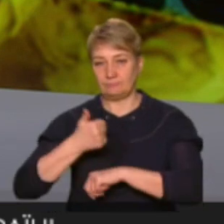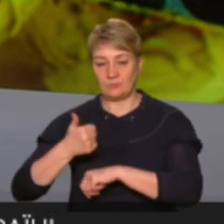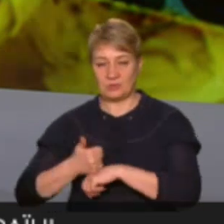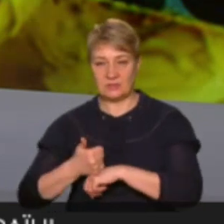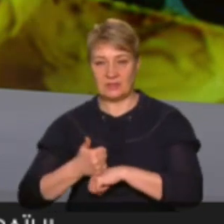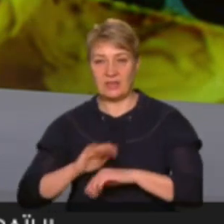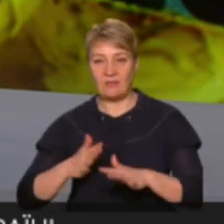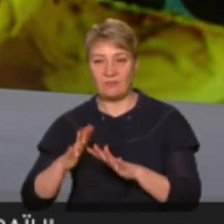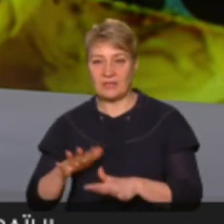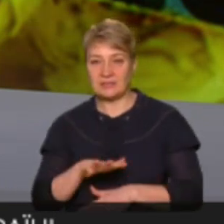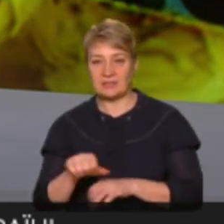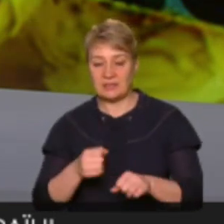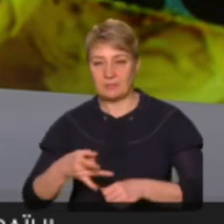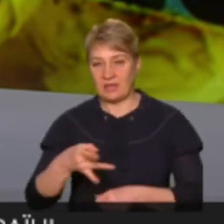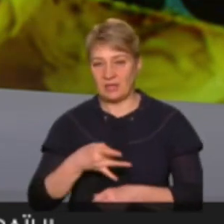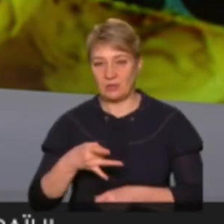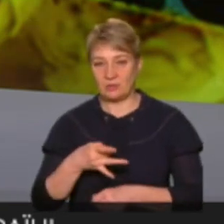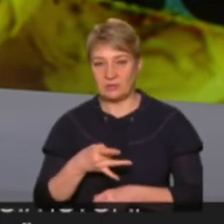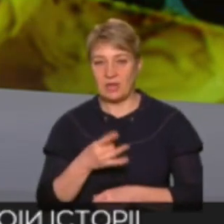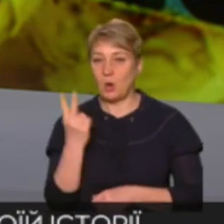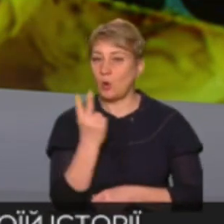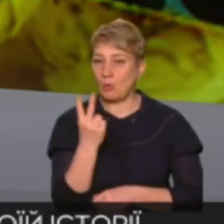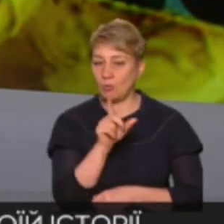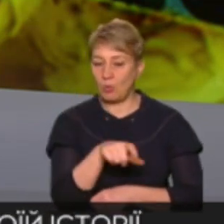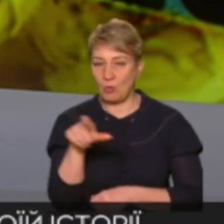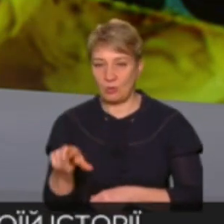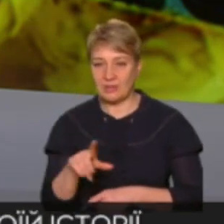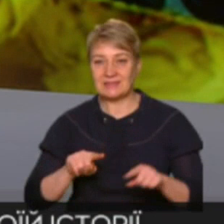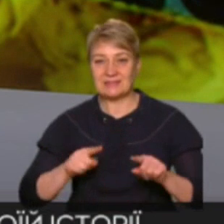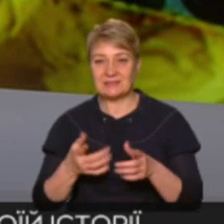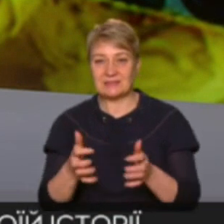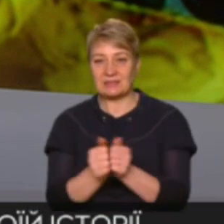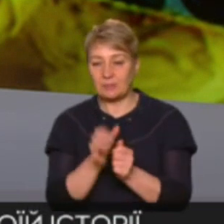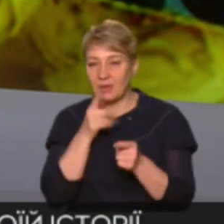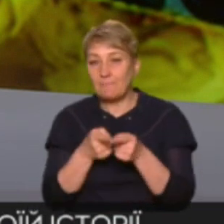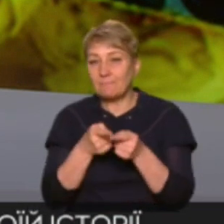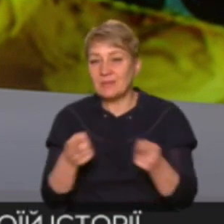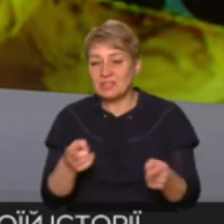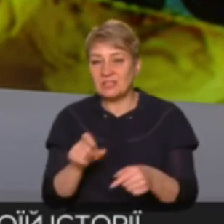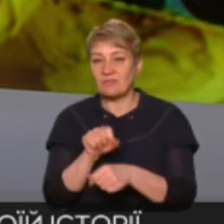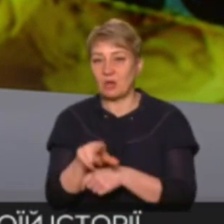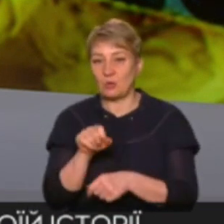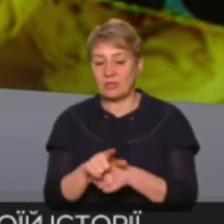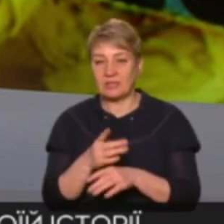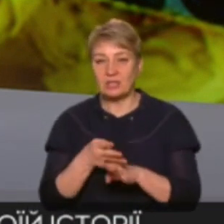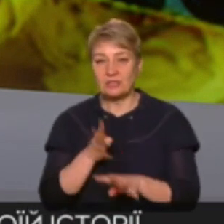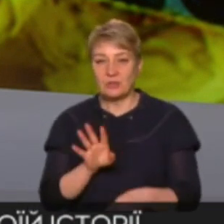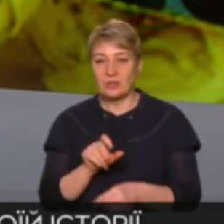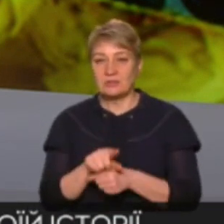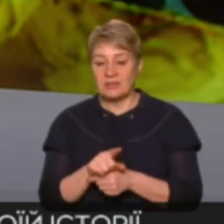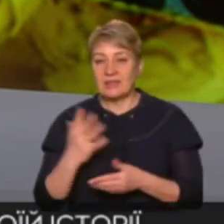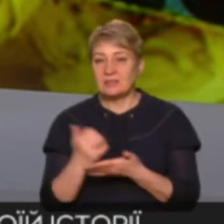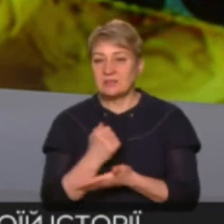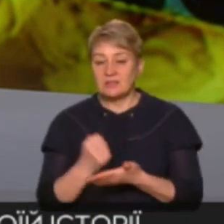разі захоплення регіону. Обох російських агенток затримали під час виконання ними чергового завдання. У змовниць знайшли